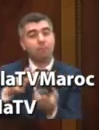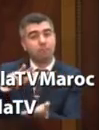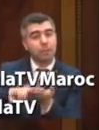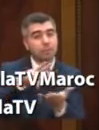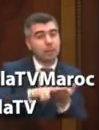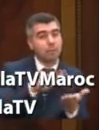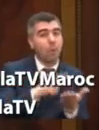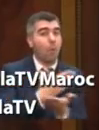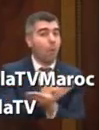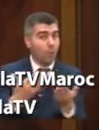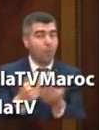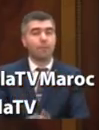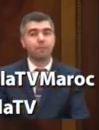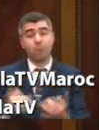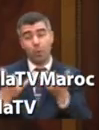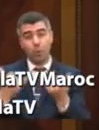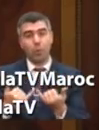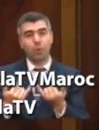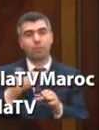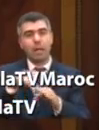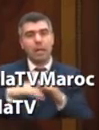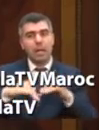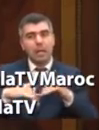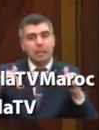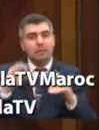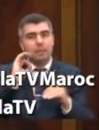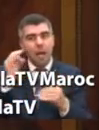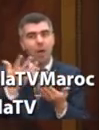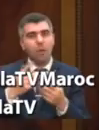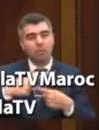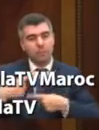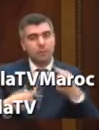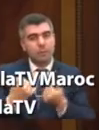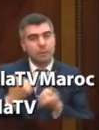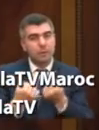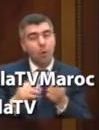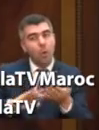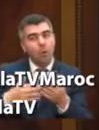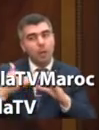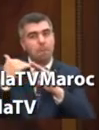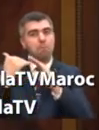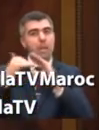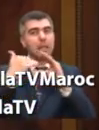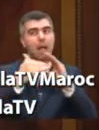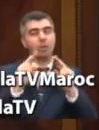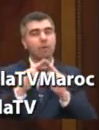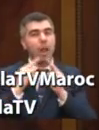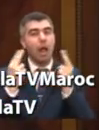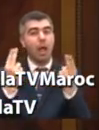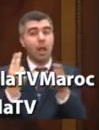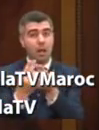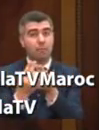نحن اليوم في فريق الأصالة والمعاصرة ننبه العالم وكافة قواه الحية إلى حالة التوتر